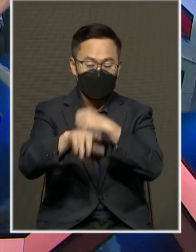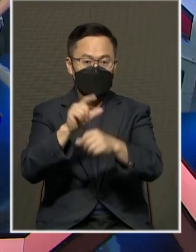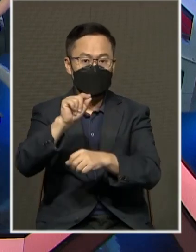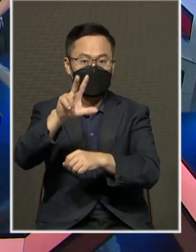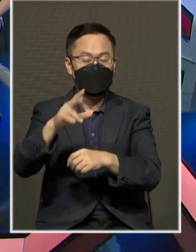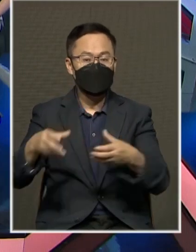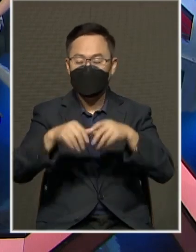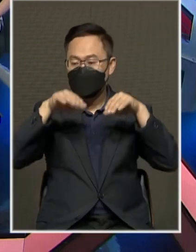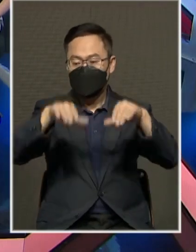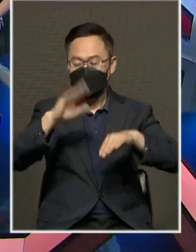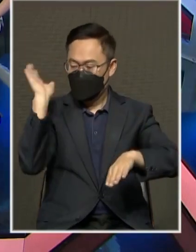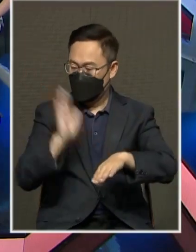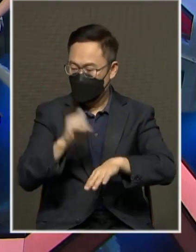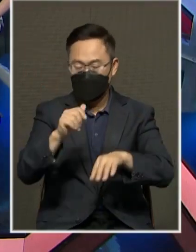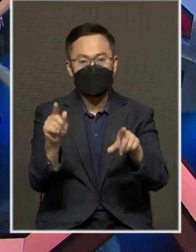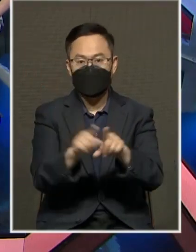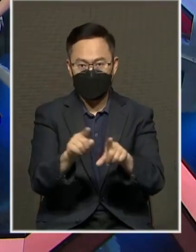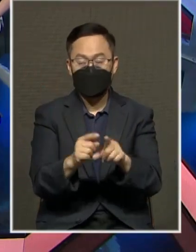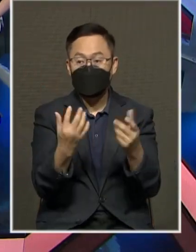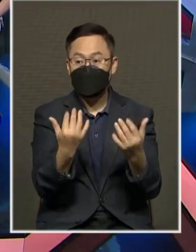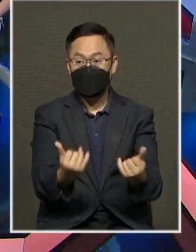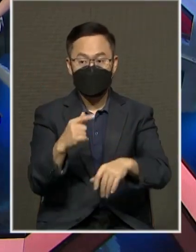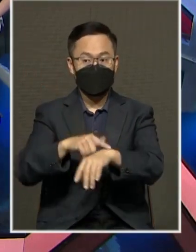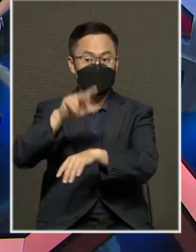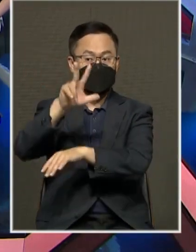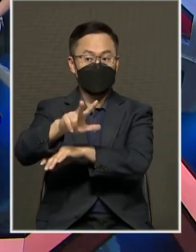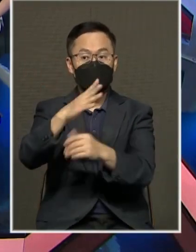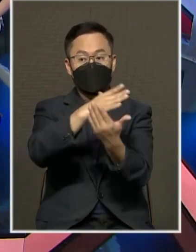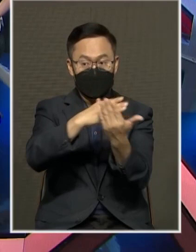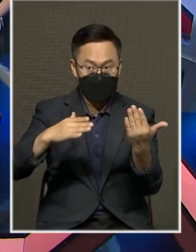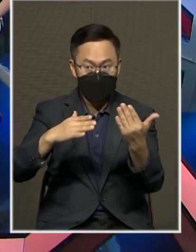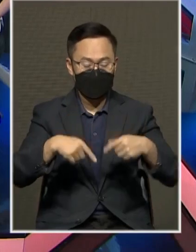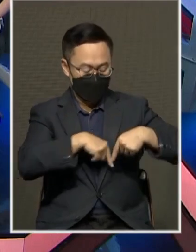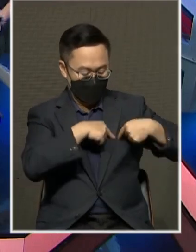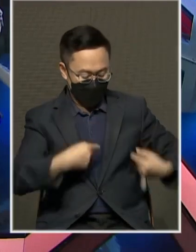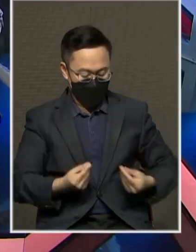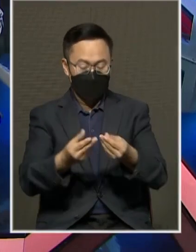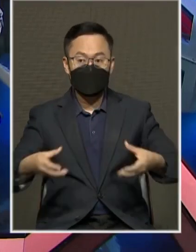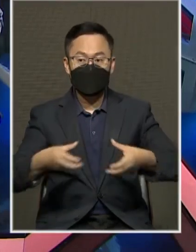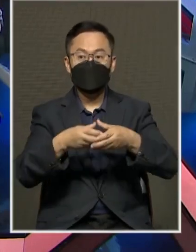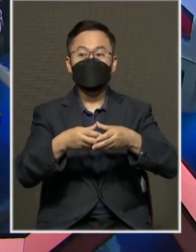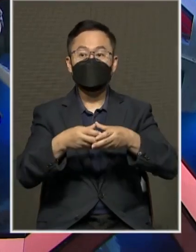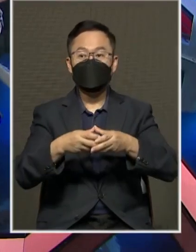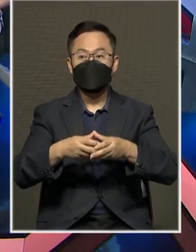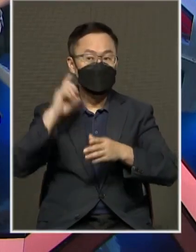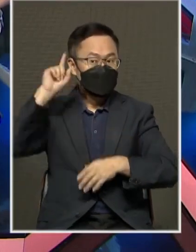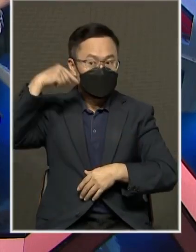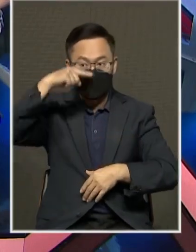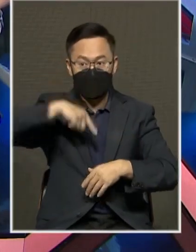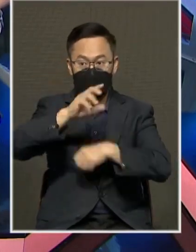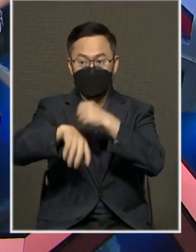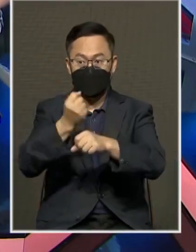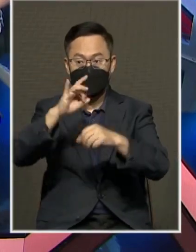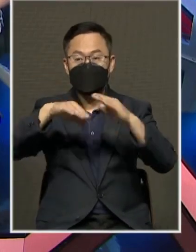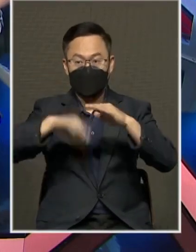ราะฉะนั้นนะคะบ่าย3:30ส่งกำลังใจให้กับ U18 ชบาแก้วกันเยอะๆนะคะ แน่นอน สู้สู ้ก็พอมีชื่อ